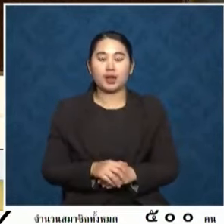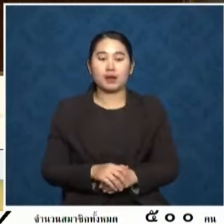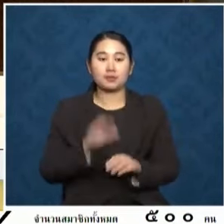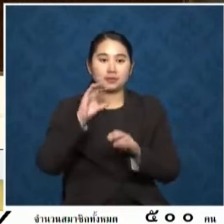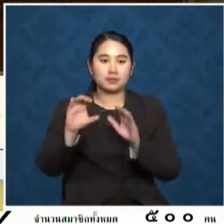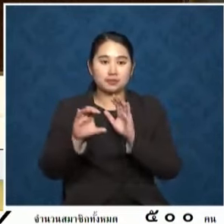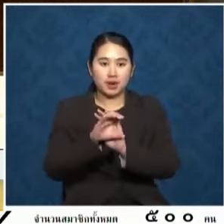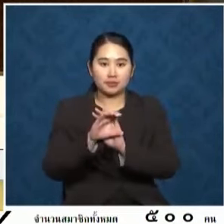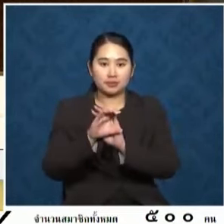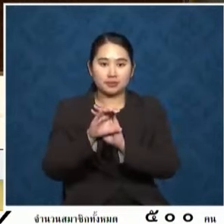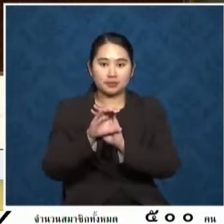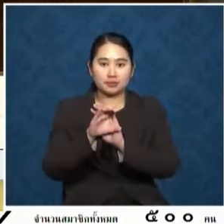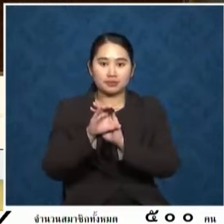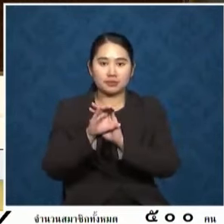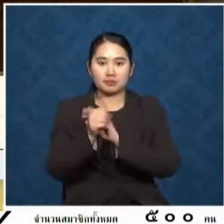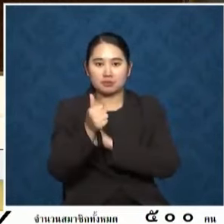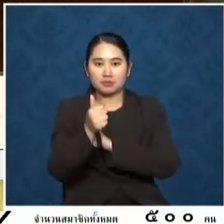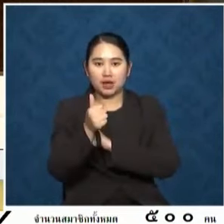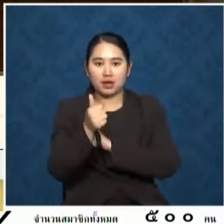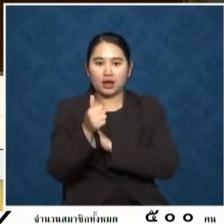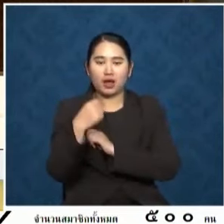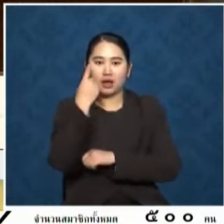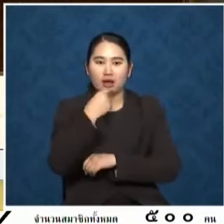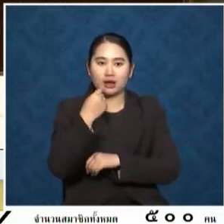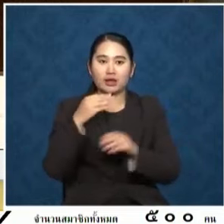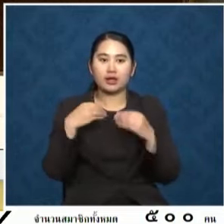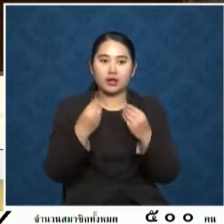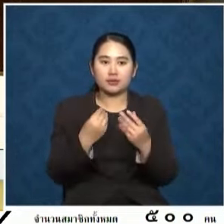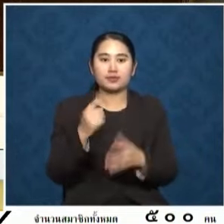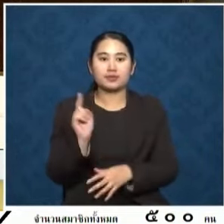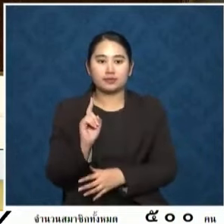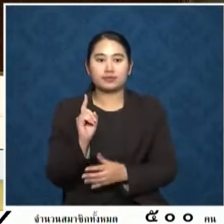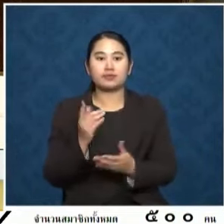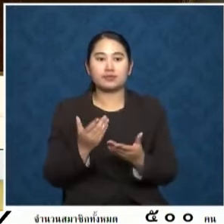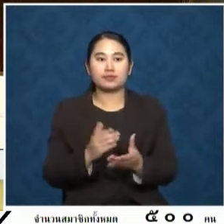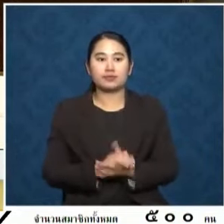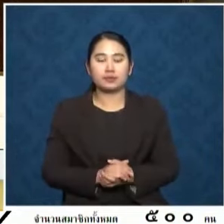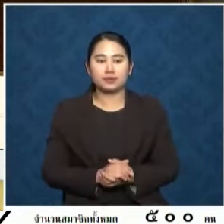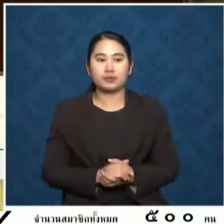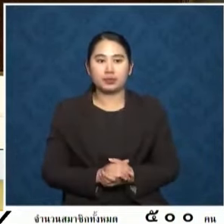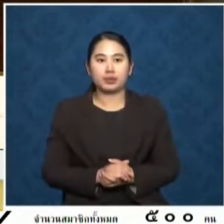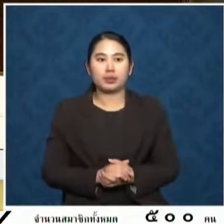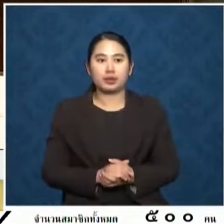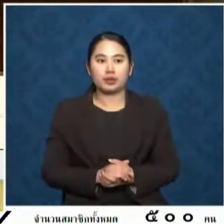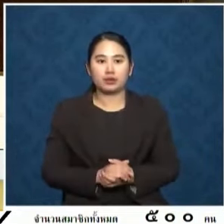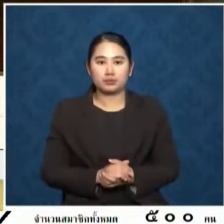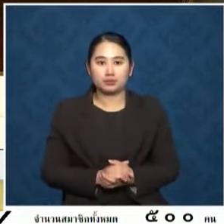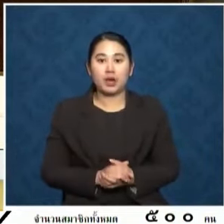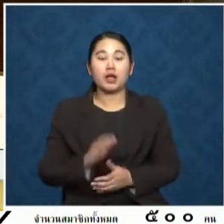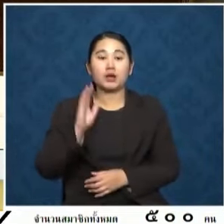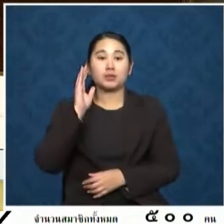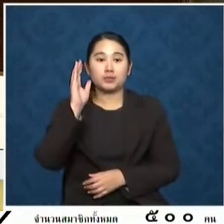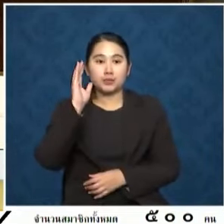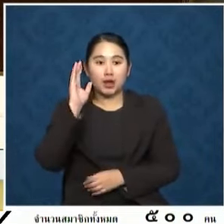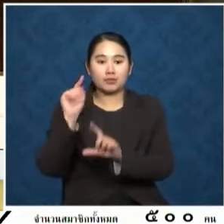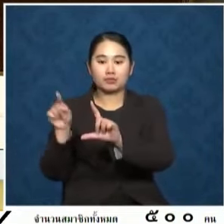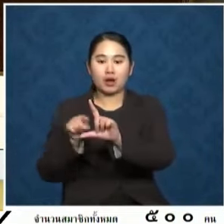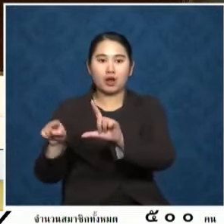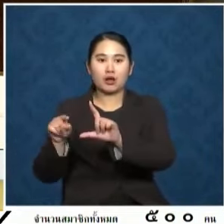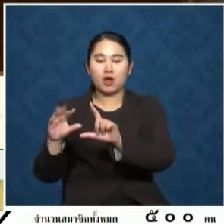าตเรื่องนี้ได้ยังไงนะครับคืออย่างนี้นะท่านรังสิมันครับผมว่าอย่